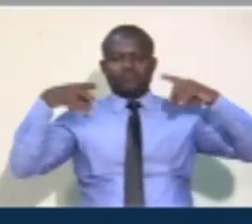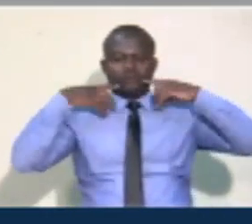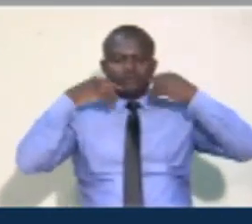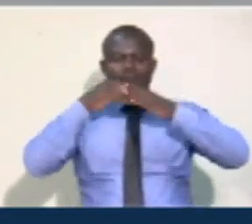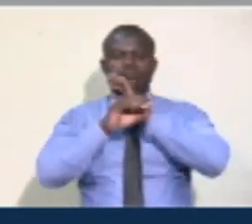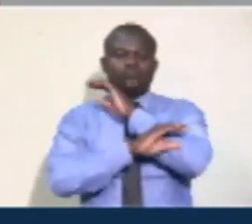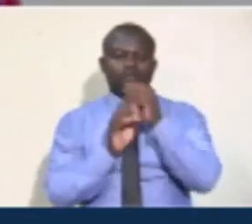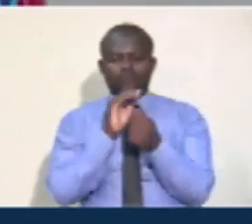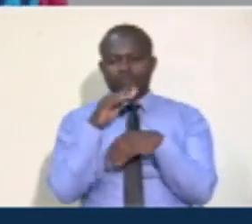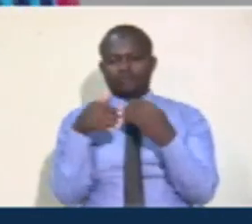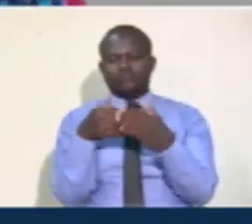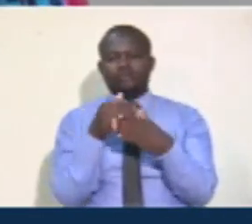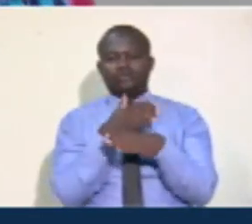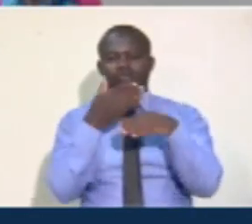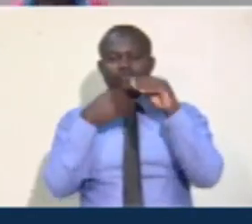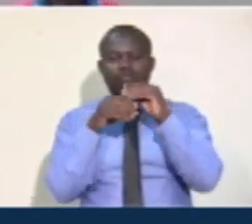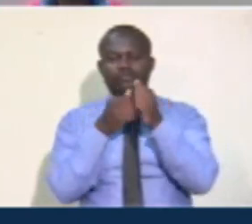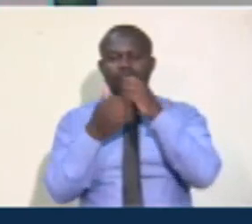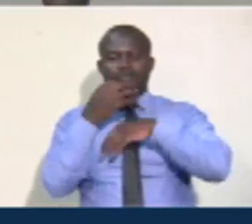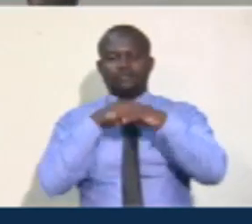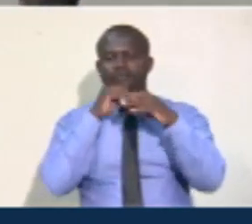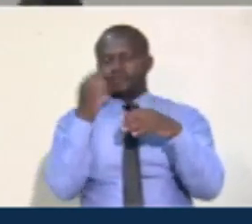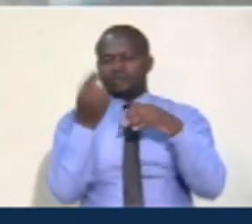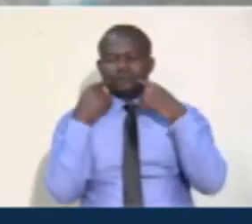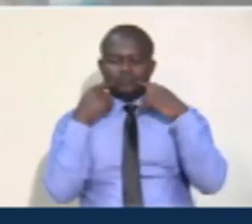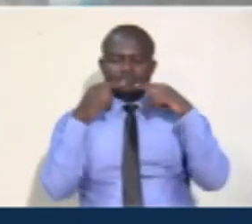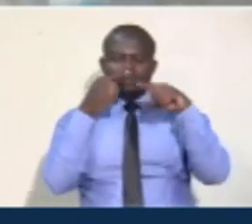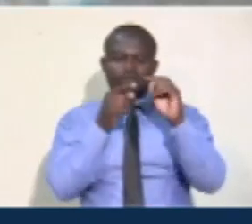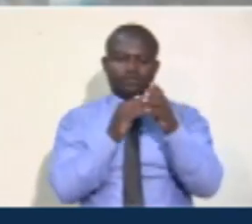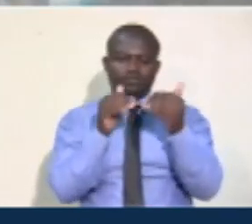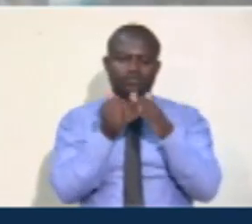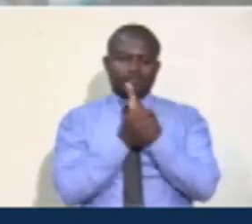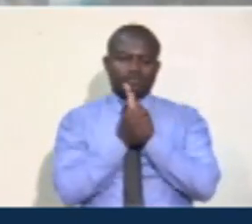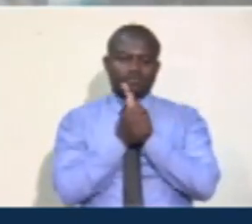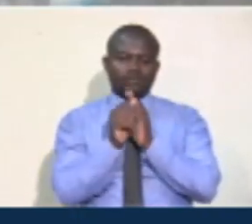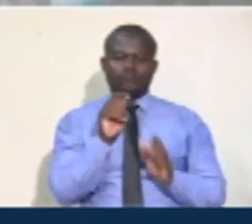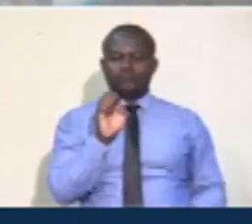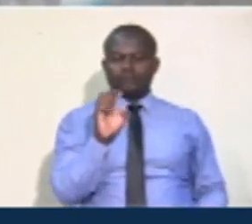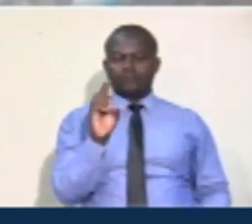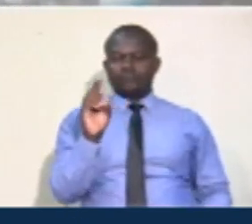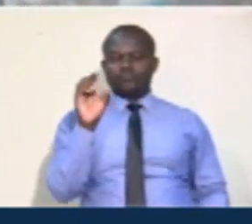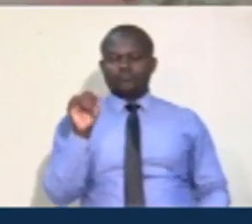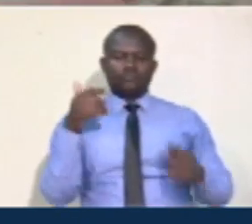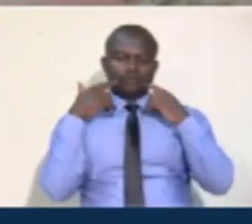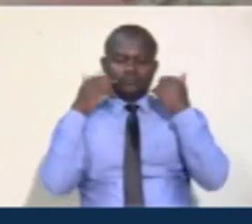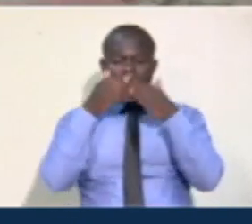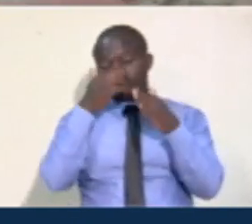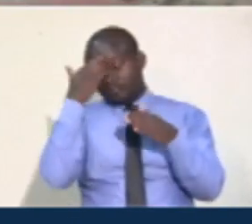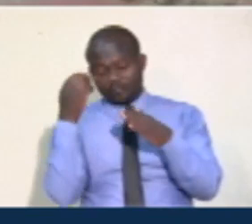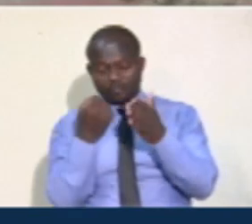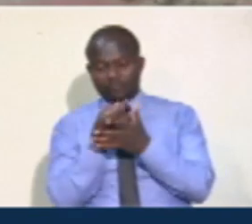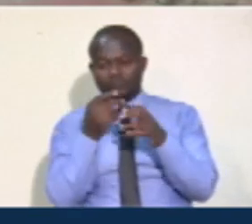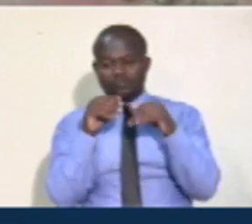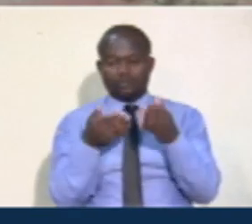gihugu hose Minisiteri y'ubucuruzi n'inganda ntiragira ikibivugaho ariko impuguke mu bukungu Teddy Kabiruka avuga ko impamvu zituma habaho